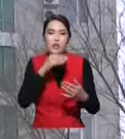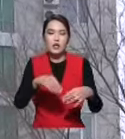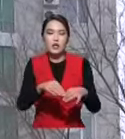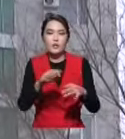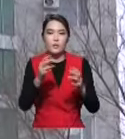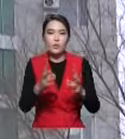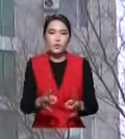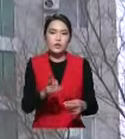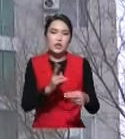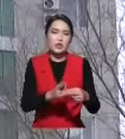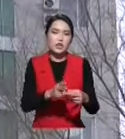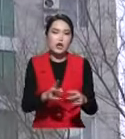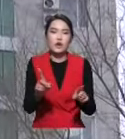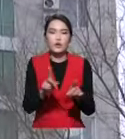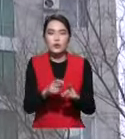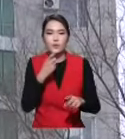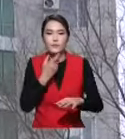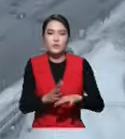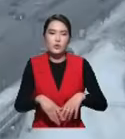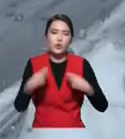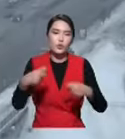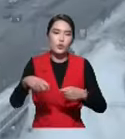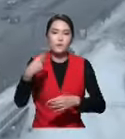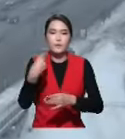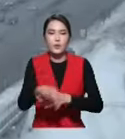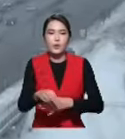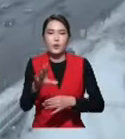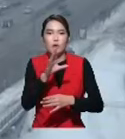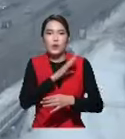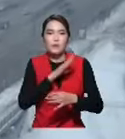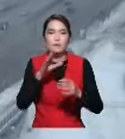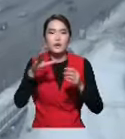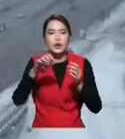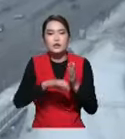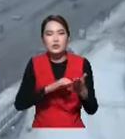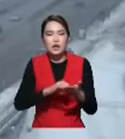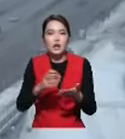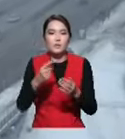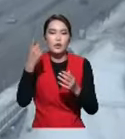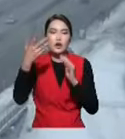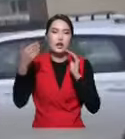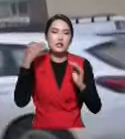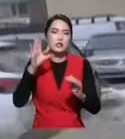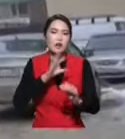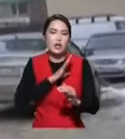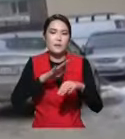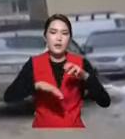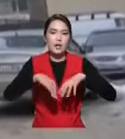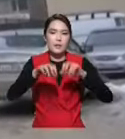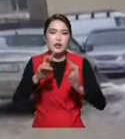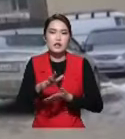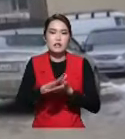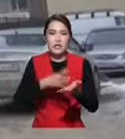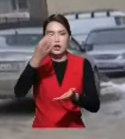Из доказательств – фото договоров купли-продажи в телефоне и квитанции об оплате. Еще год назад обманутые жители написали заявление в